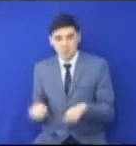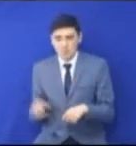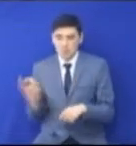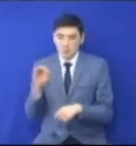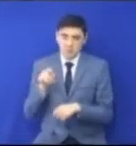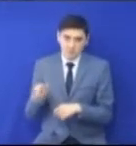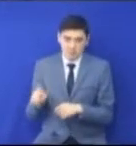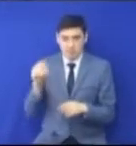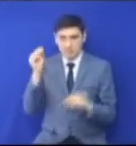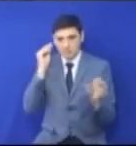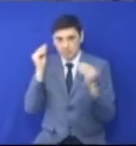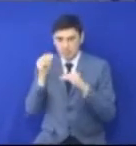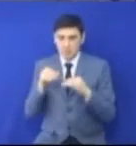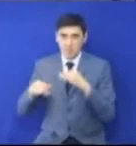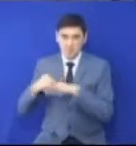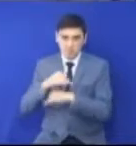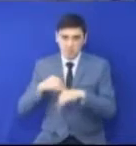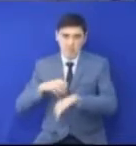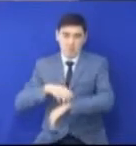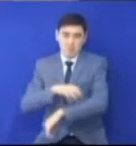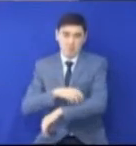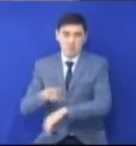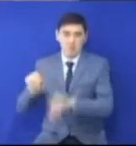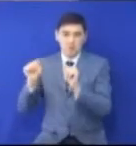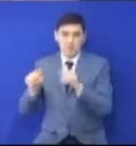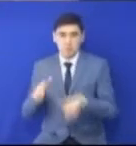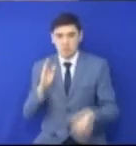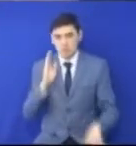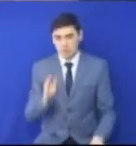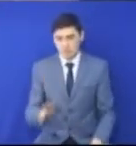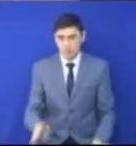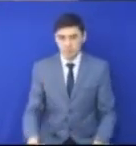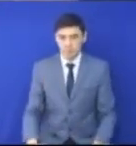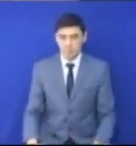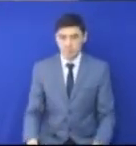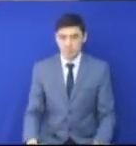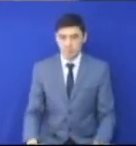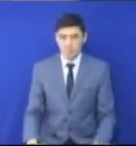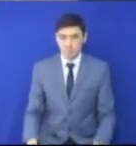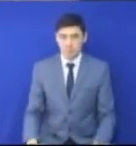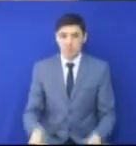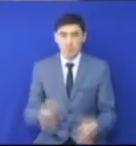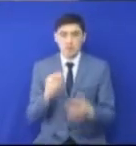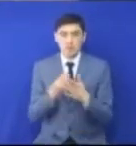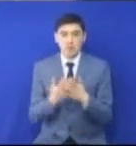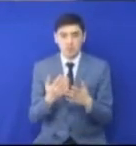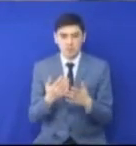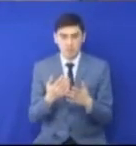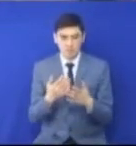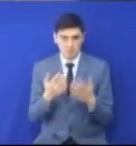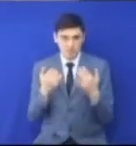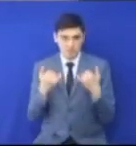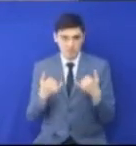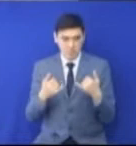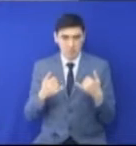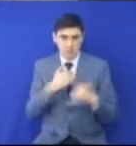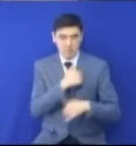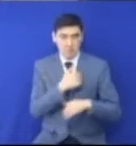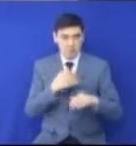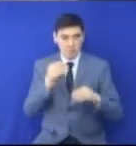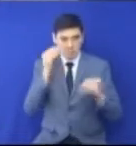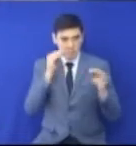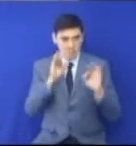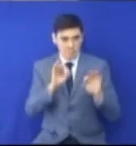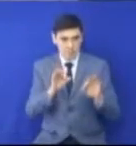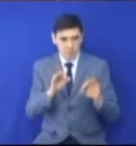жүргізілді. Қайтадан комиссия құрылып жатыр. Уважаемые коллеги, давайте заострим внимание. Құрметті әріптестер, мемлекеттік коммуналдық